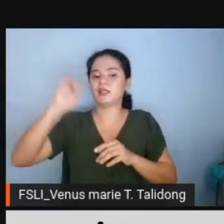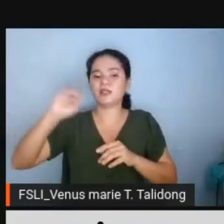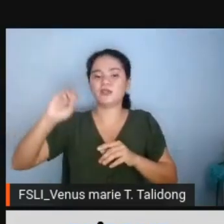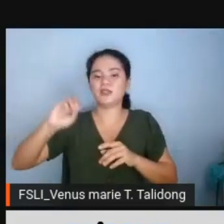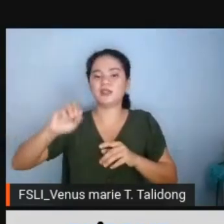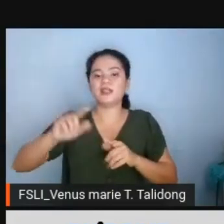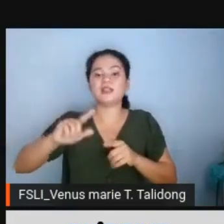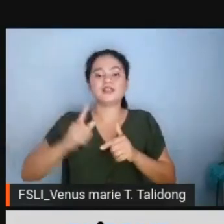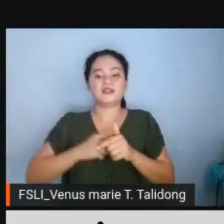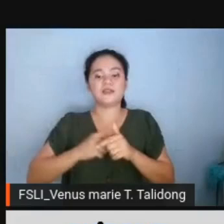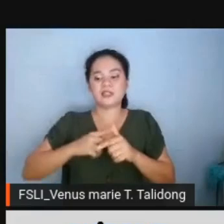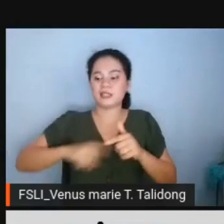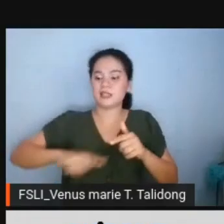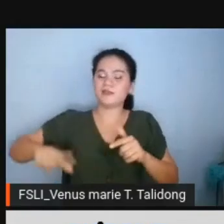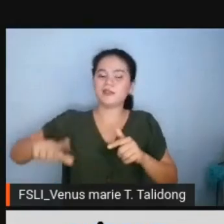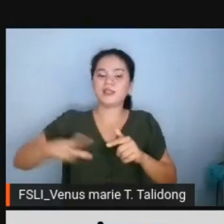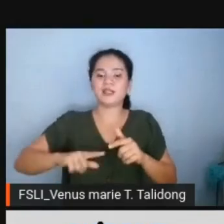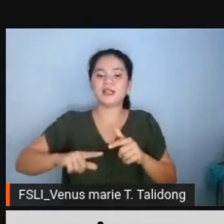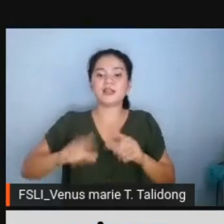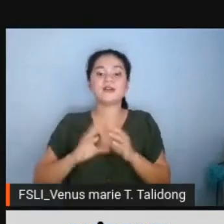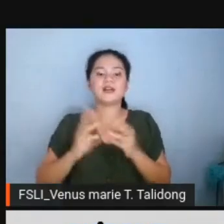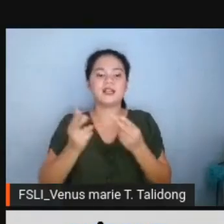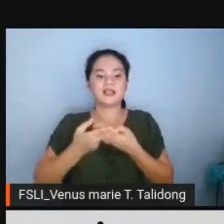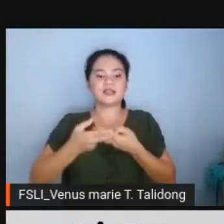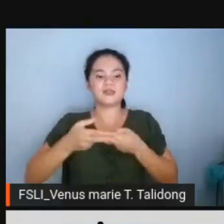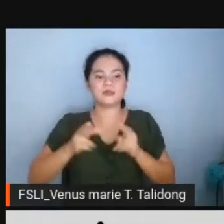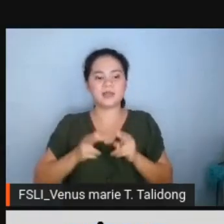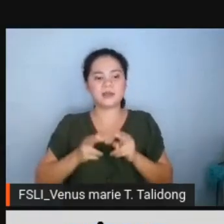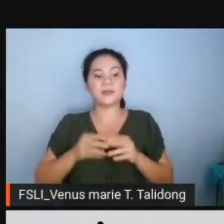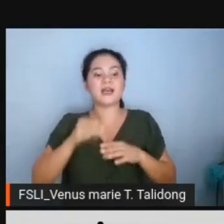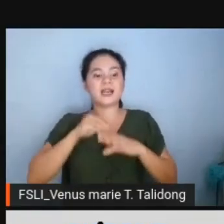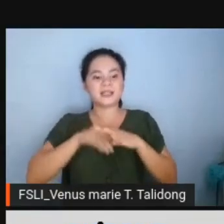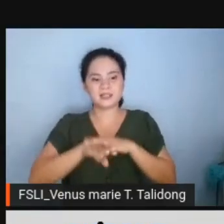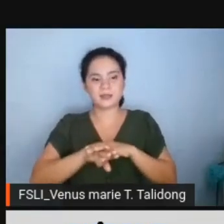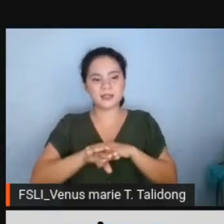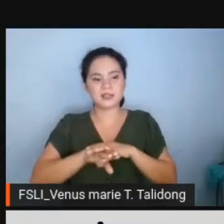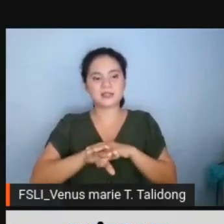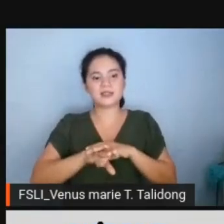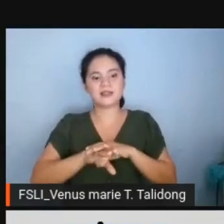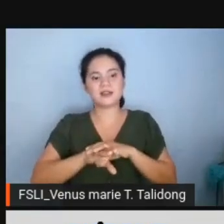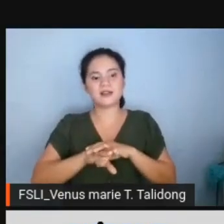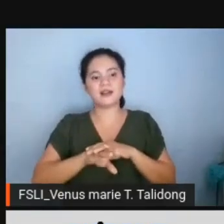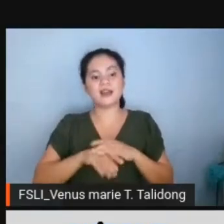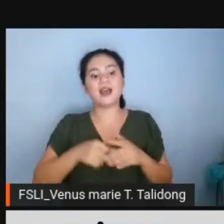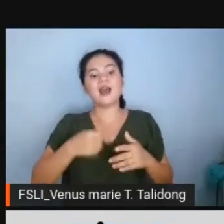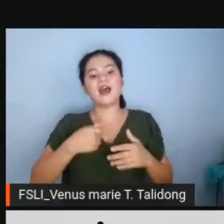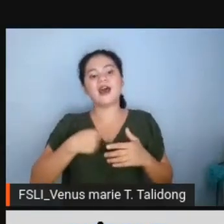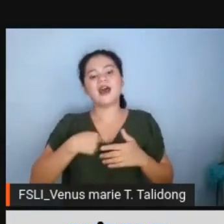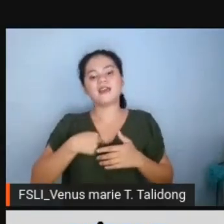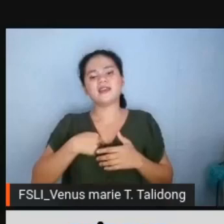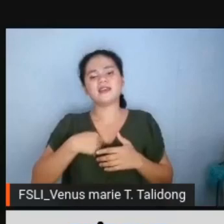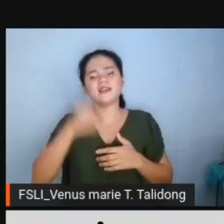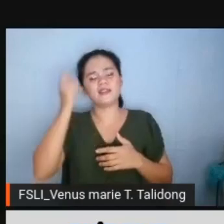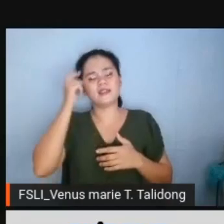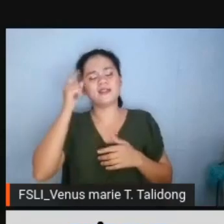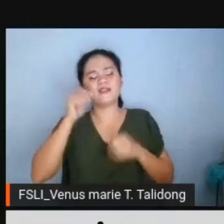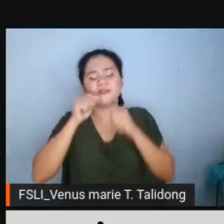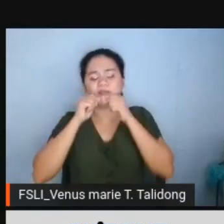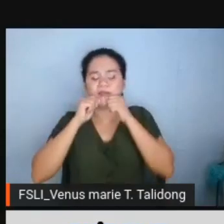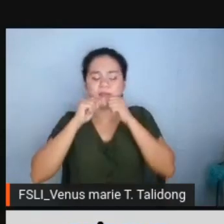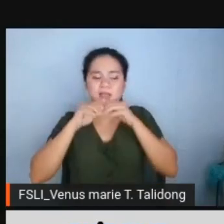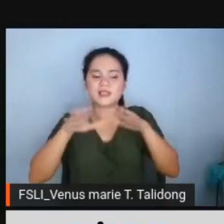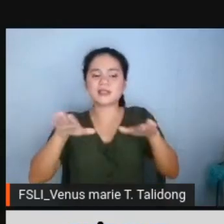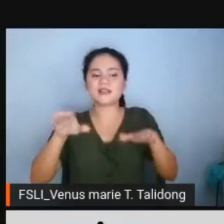very supportive, no? And siguro, I'm just very blessed then sa support system ng